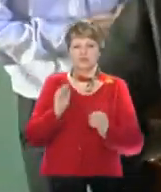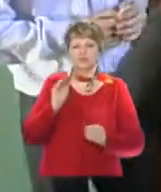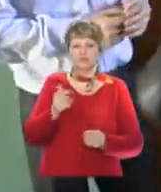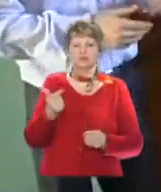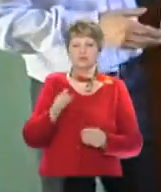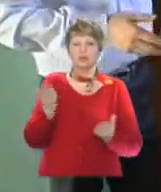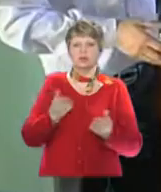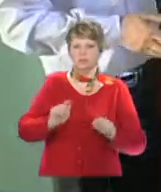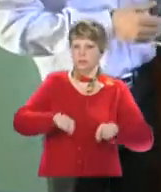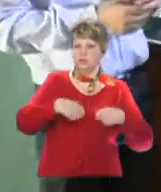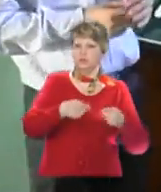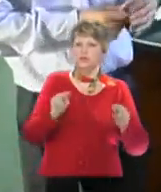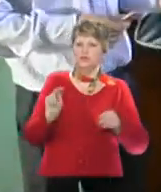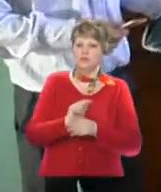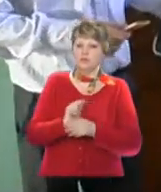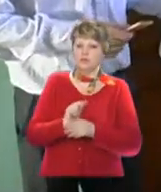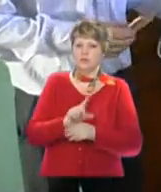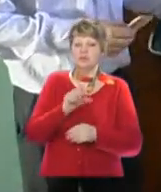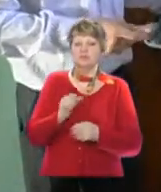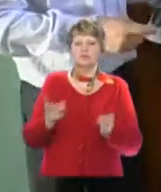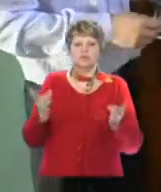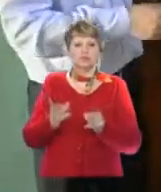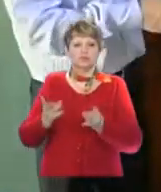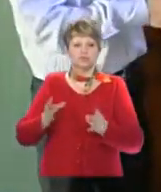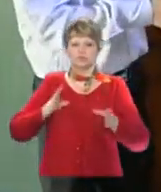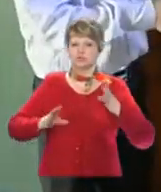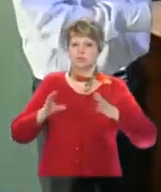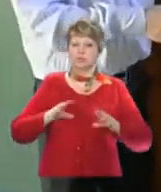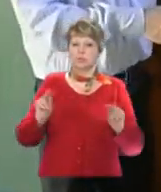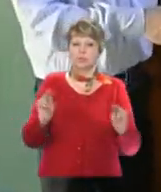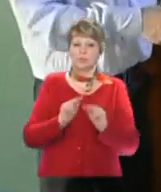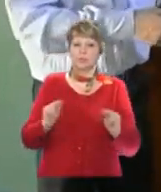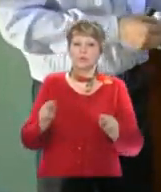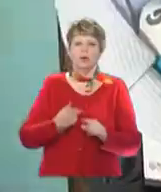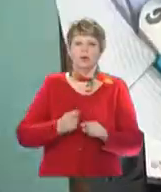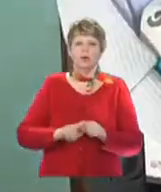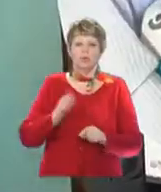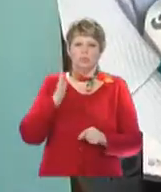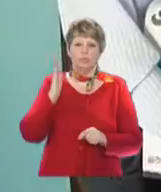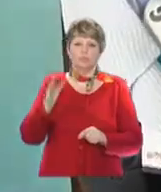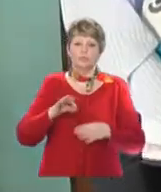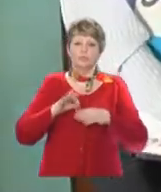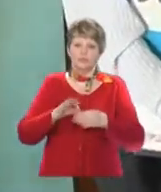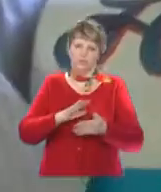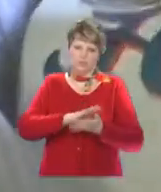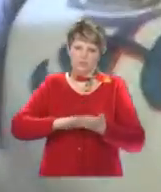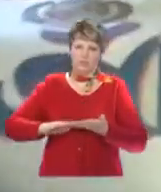на лікування викладача. За потреби подібні акції студентство та педагогічний колектив будуть